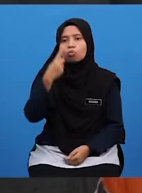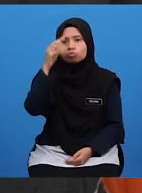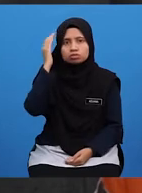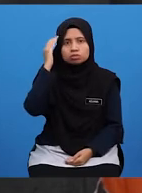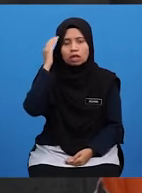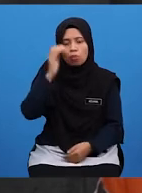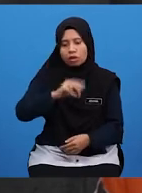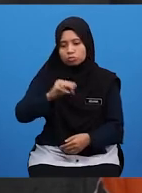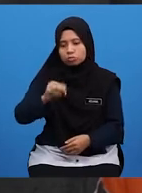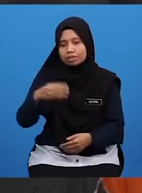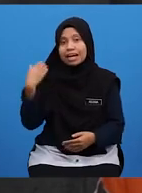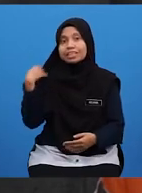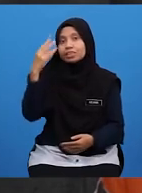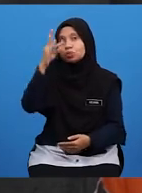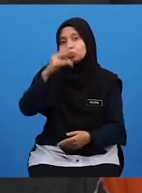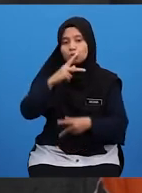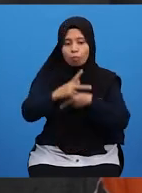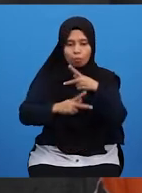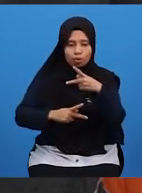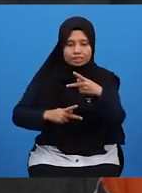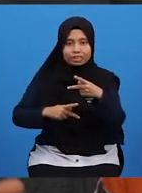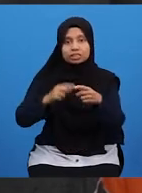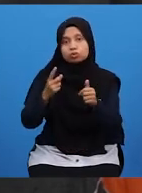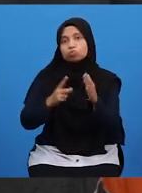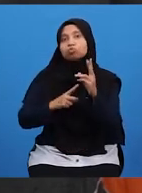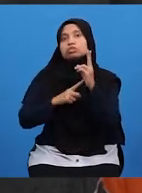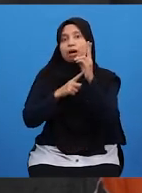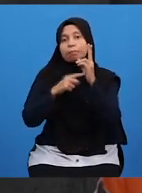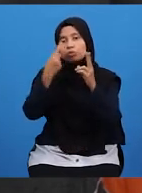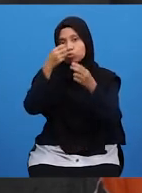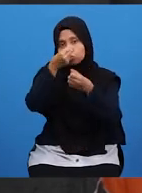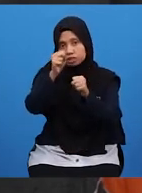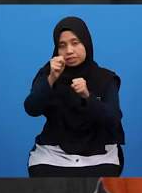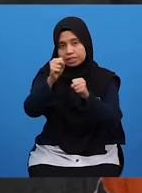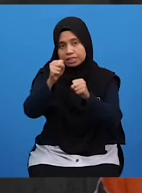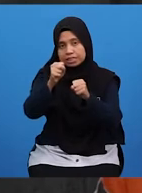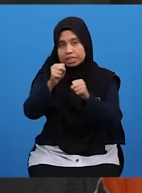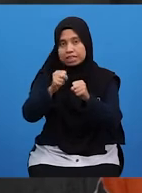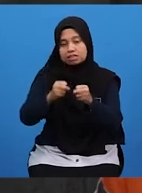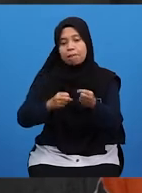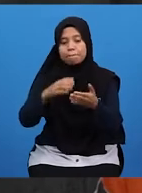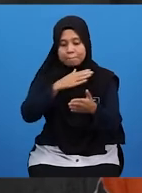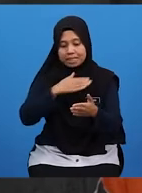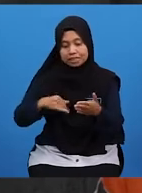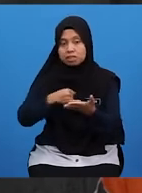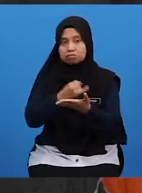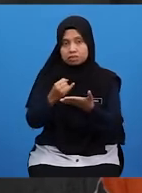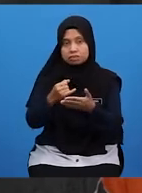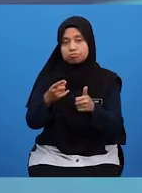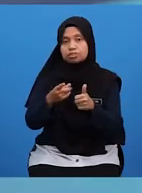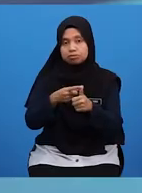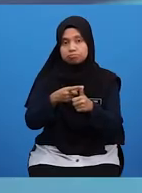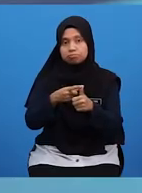murid-murid, terdapat 7 proses utama dalam penyediaan lilin batik lukis. Proses yang